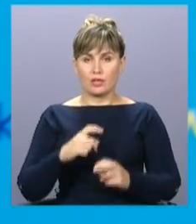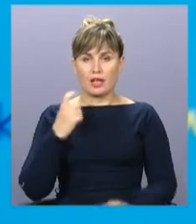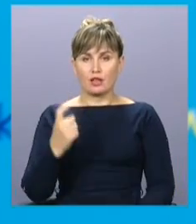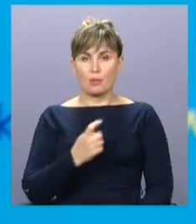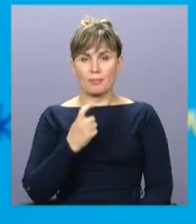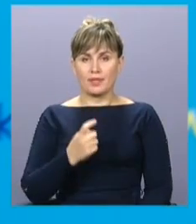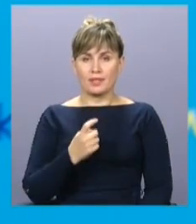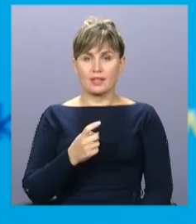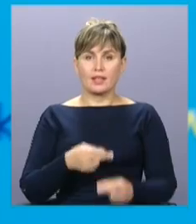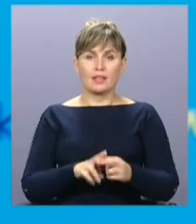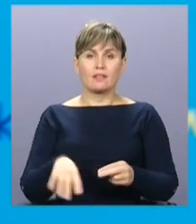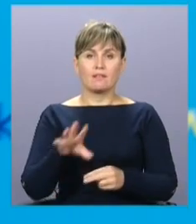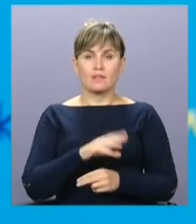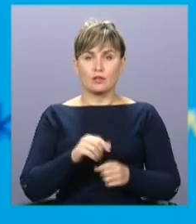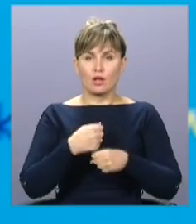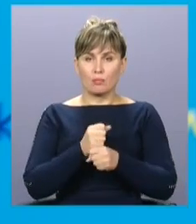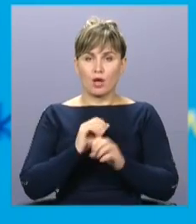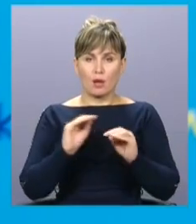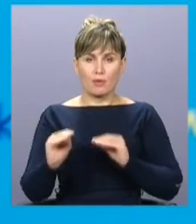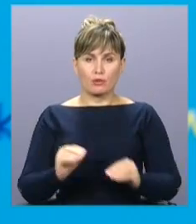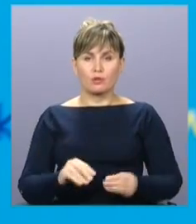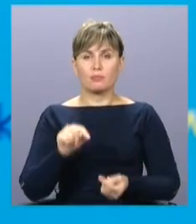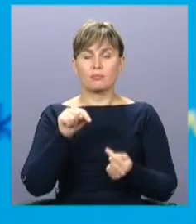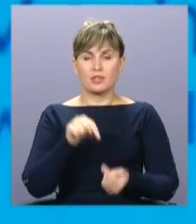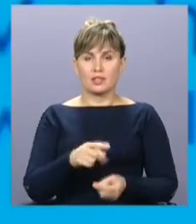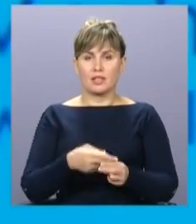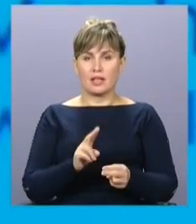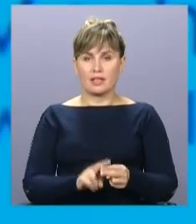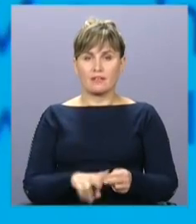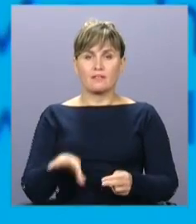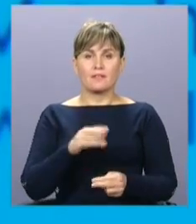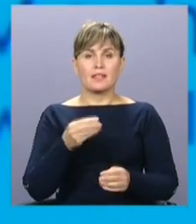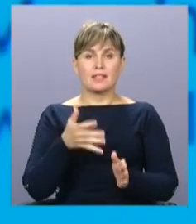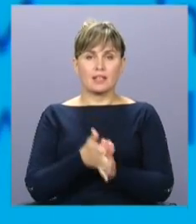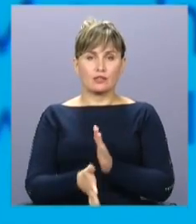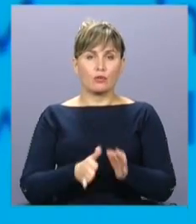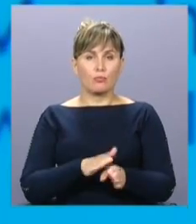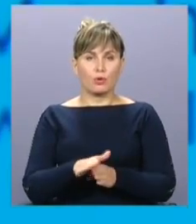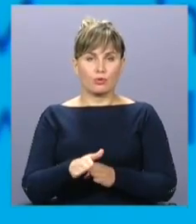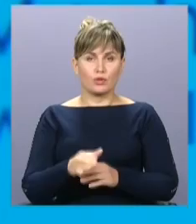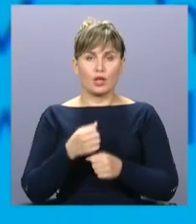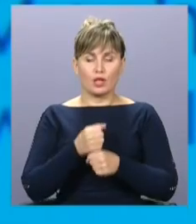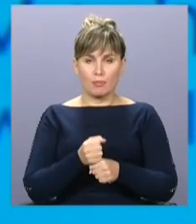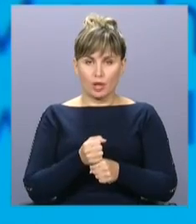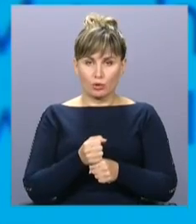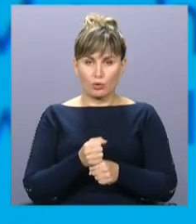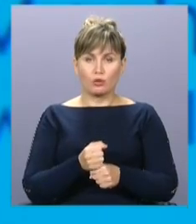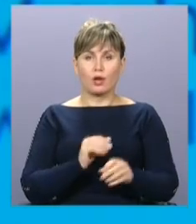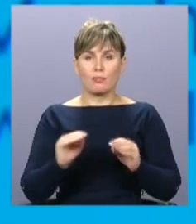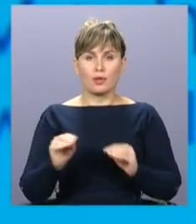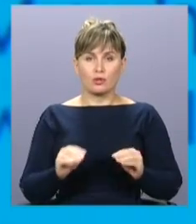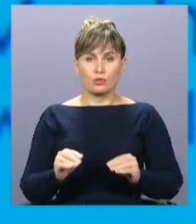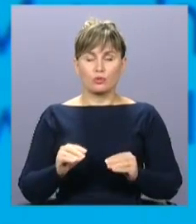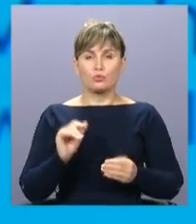экономики. То есть вот это все лабораторное оборудование именно предназначено для этого. Все деньги освоены в полном объеме, лабораторное